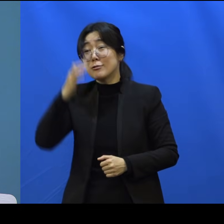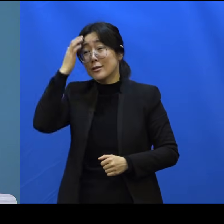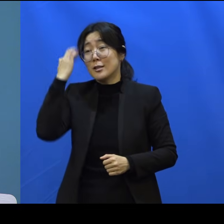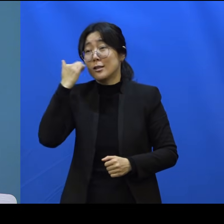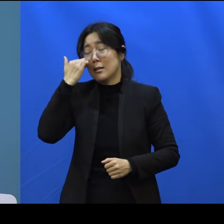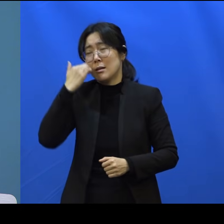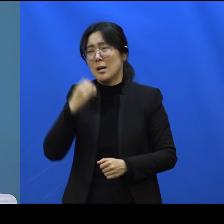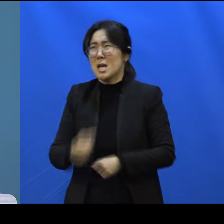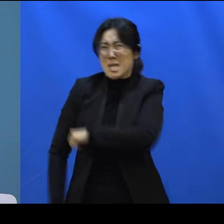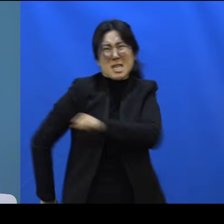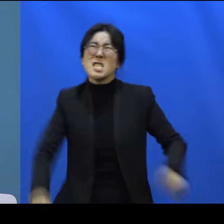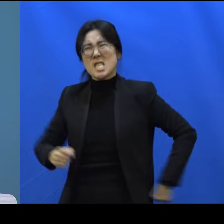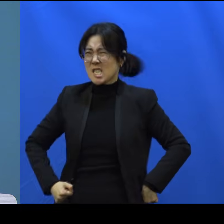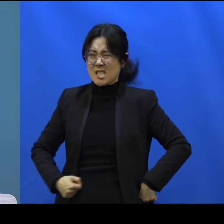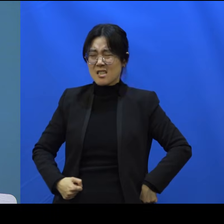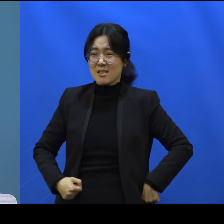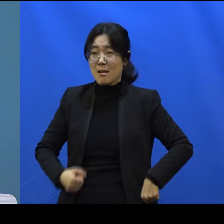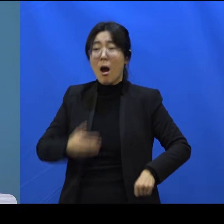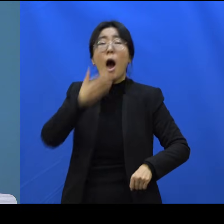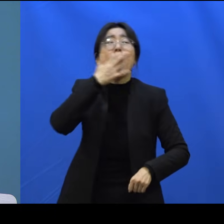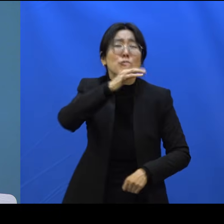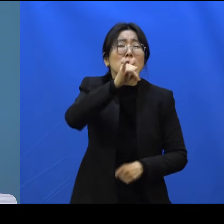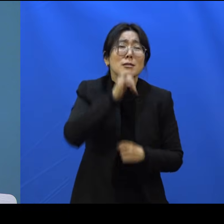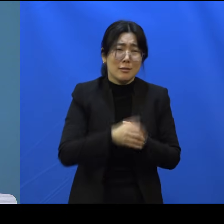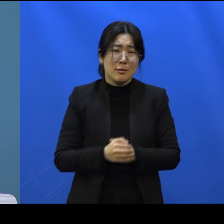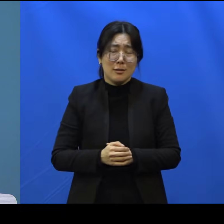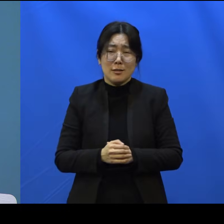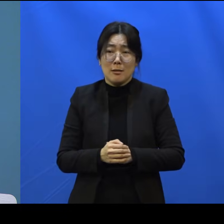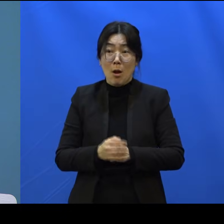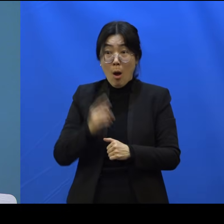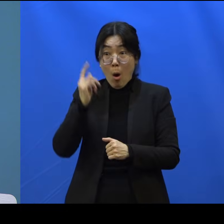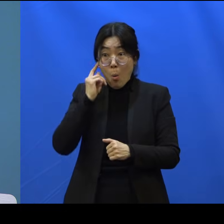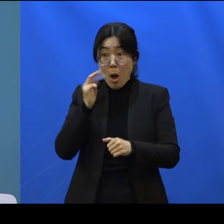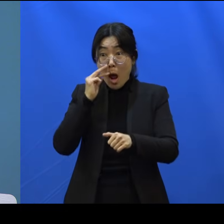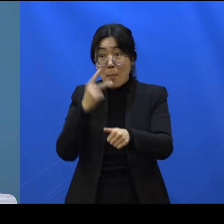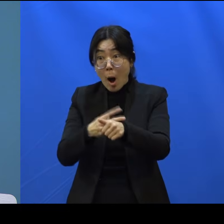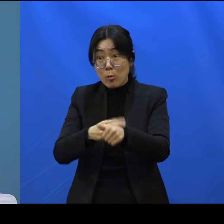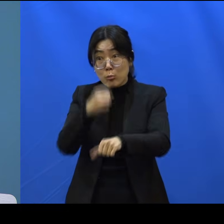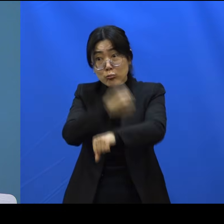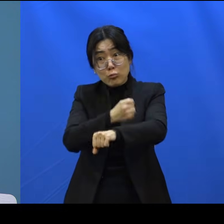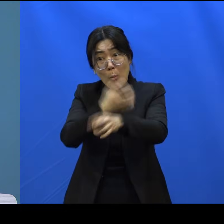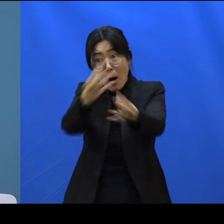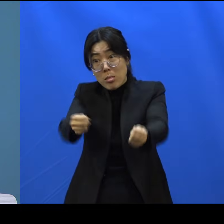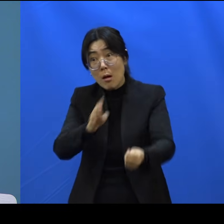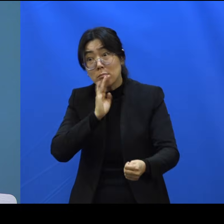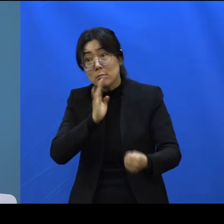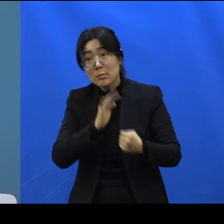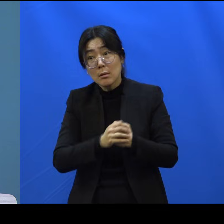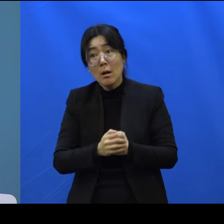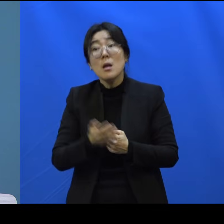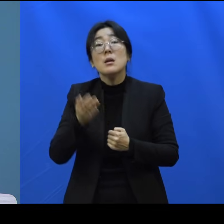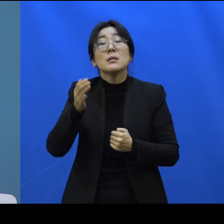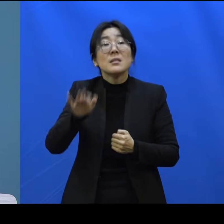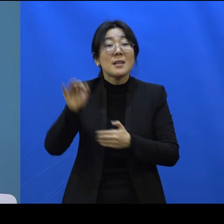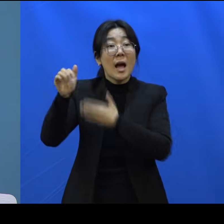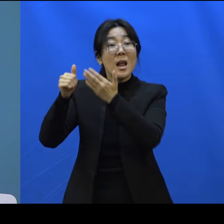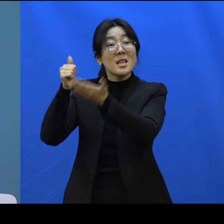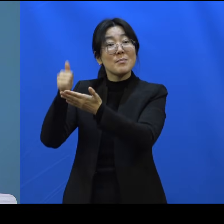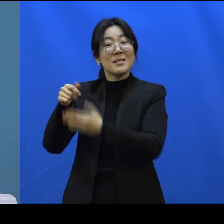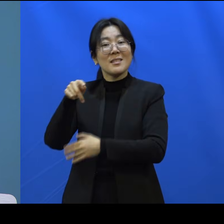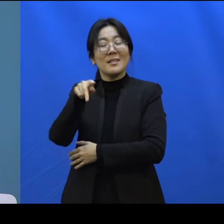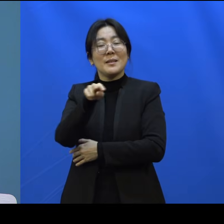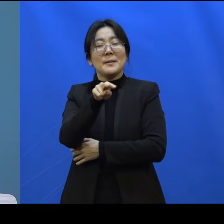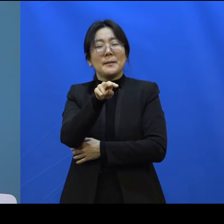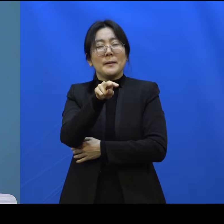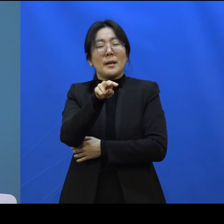말이죠. 하나님한테 막 원망할 수 있어요. 근데 뭘 말해줘요? 하나님의 편에서는 그게 아니에요. 그거 응답을 해주면 안